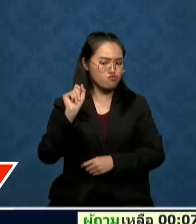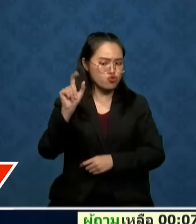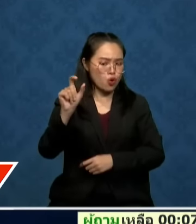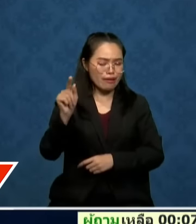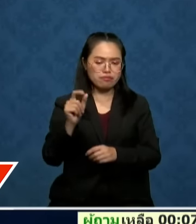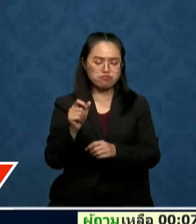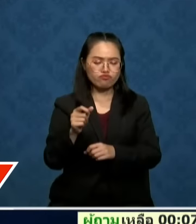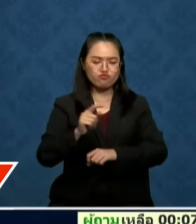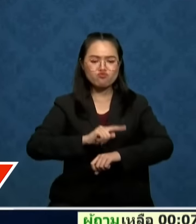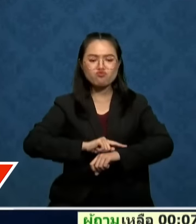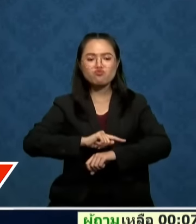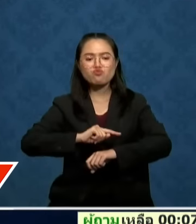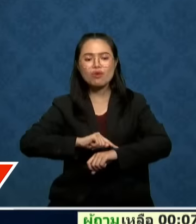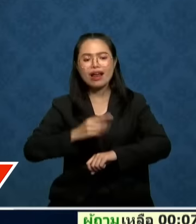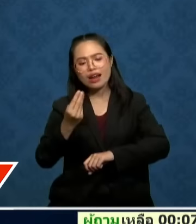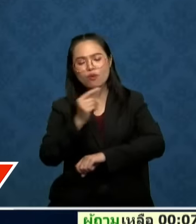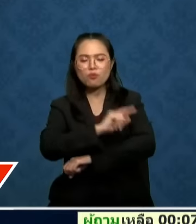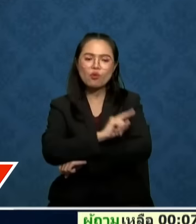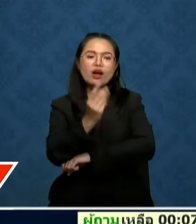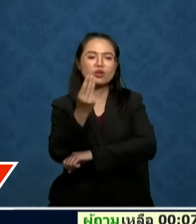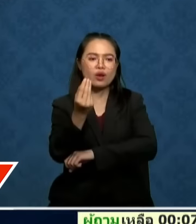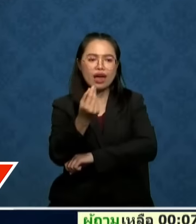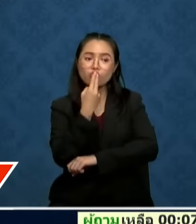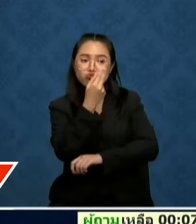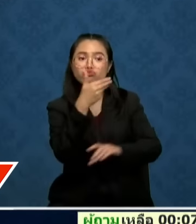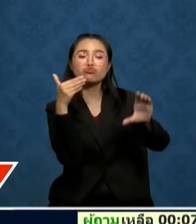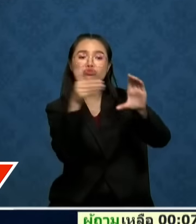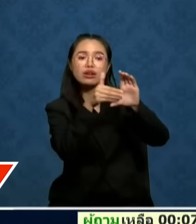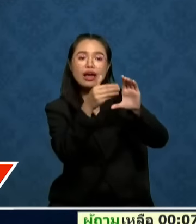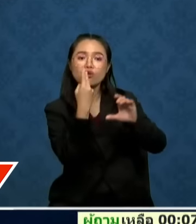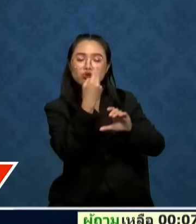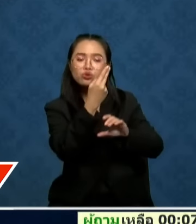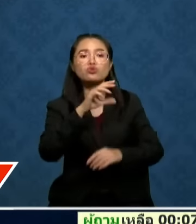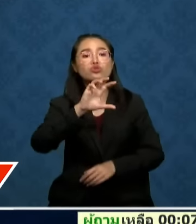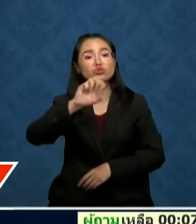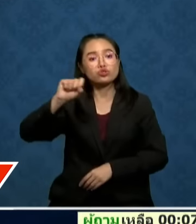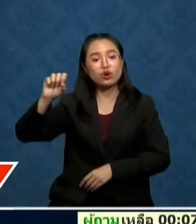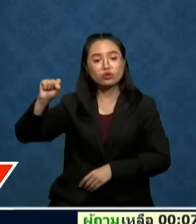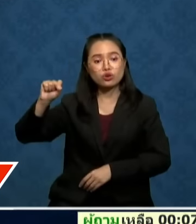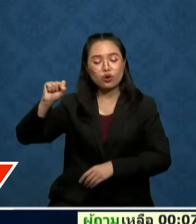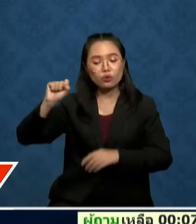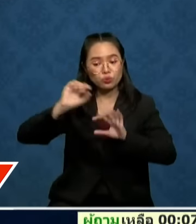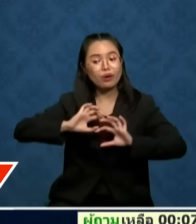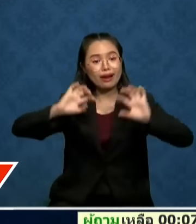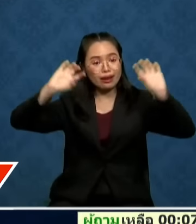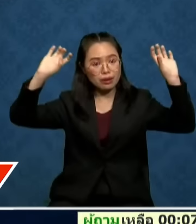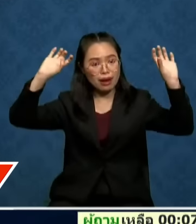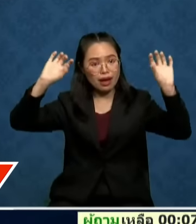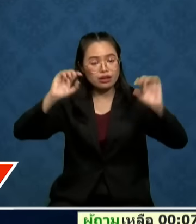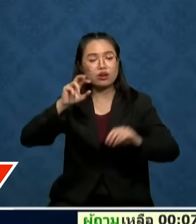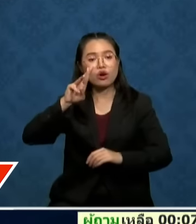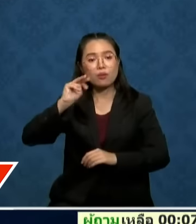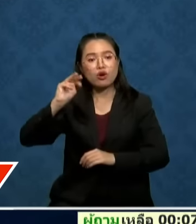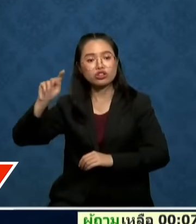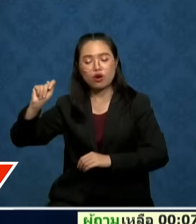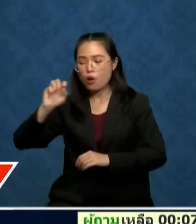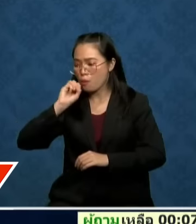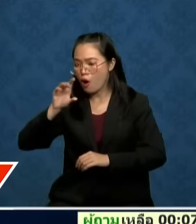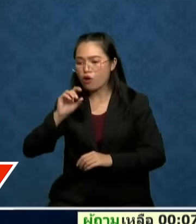ผมยืนยันด้วยภาพในสไลด์นี้นะครับเพื่อนสมาชิกสภาผู้แทนราษฎรจากพรรคร่วมรัฐบาลรวมถึงทางรัฐมนตรียืนยันครับงบกลาง